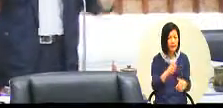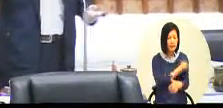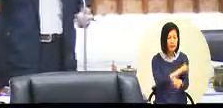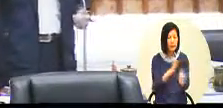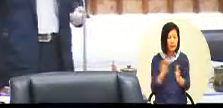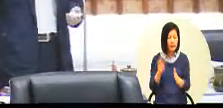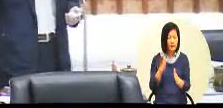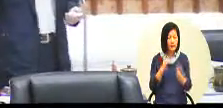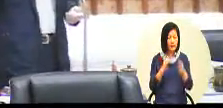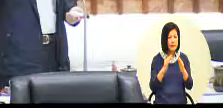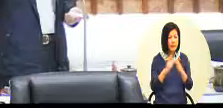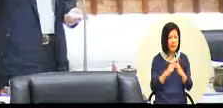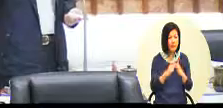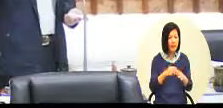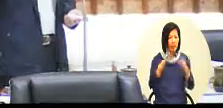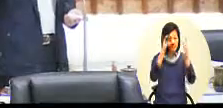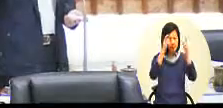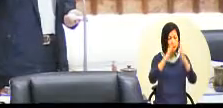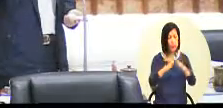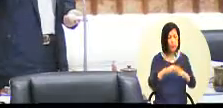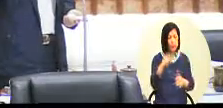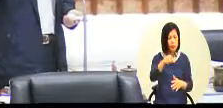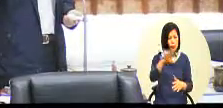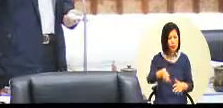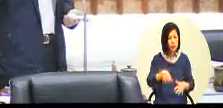有5000多户的